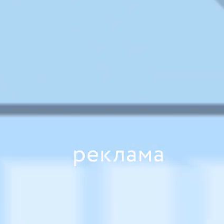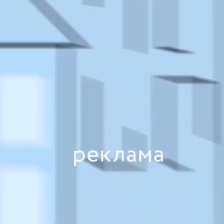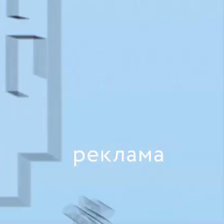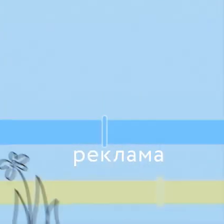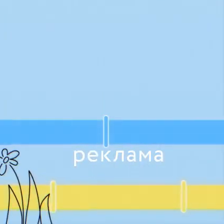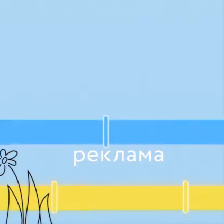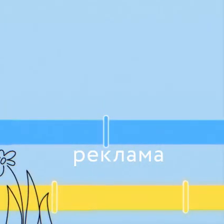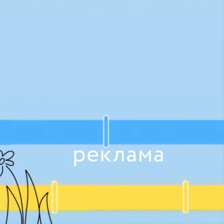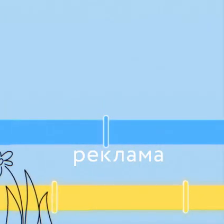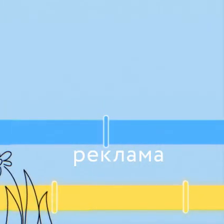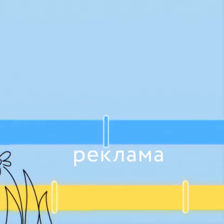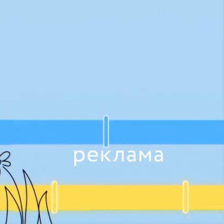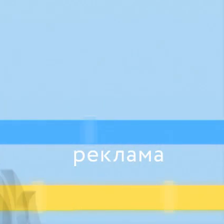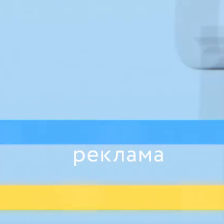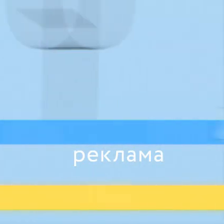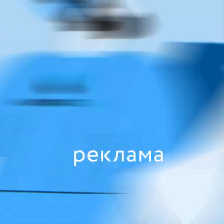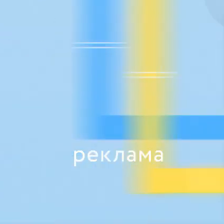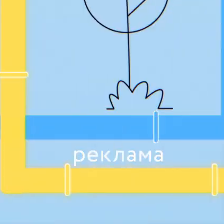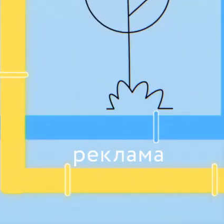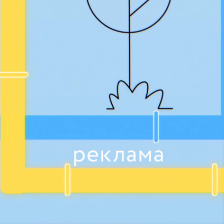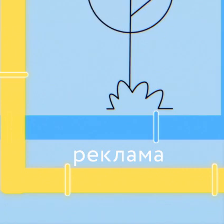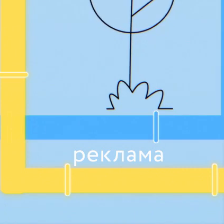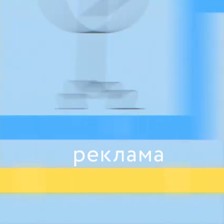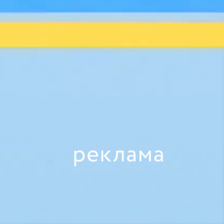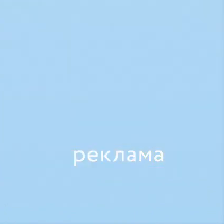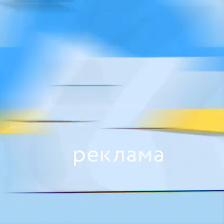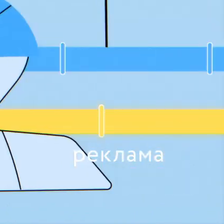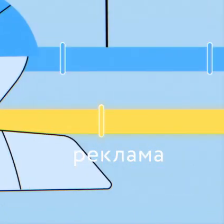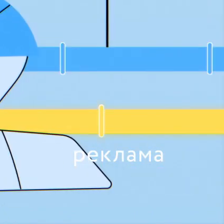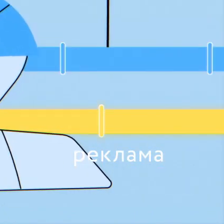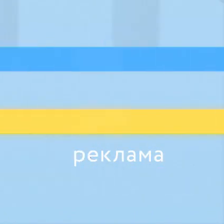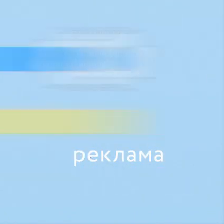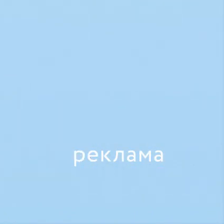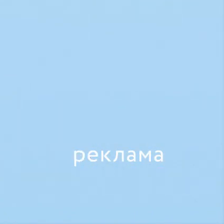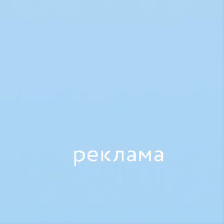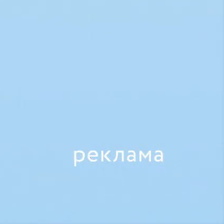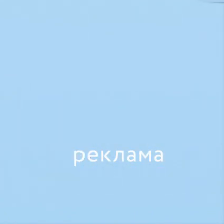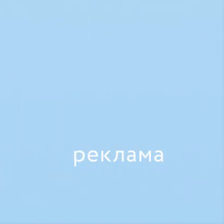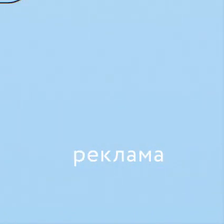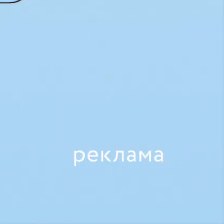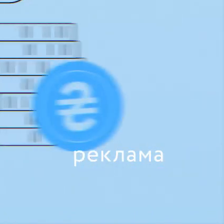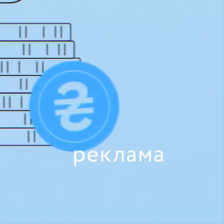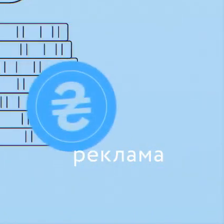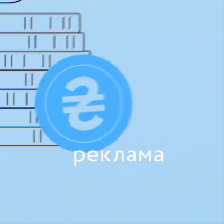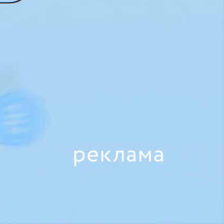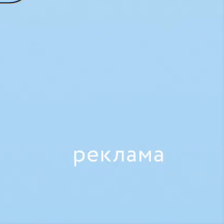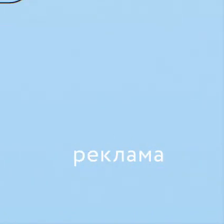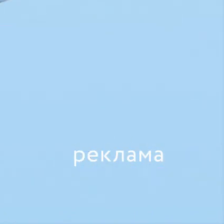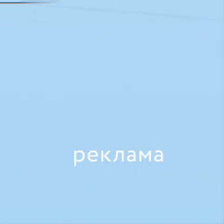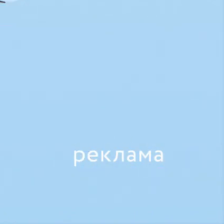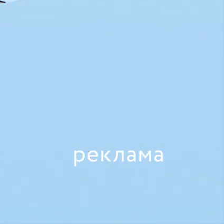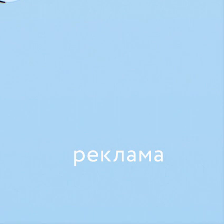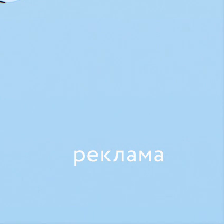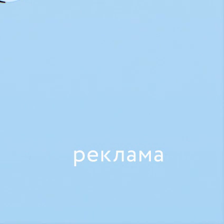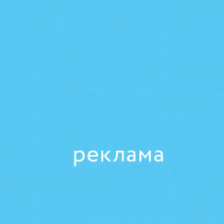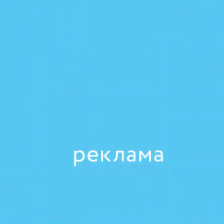Ми вдячні, що українці цінують нашу працю, своєчасно сплачуючи за послуги. «Нафтогаз